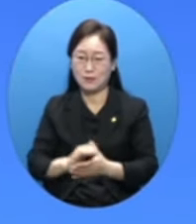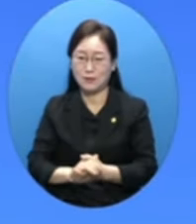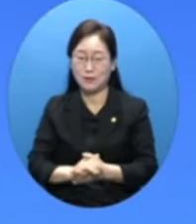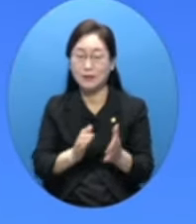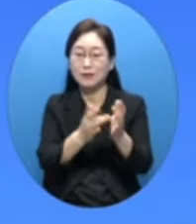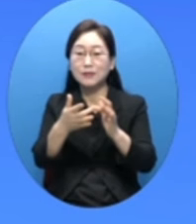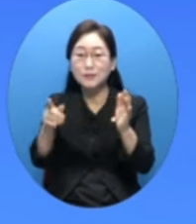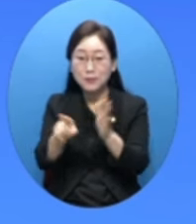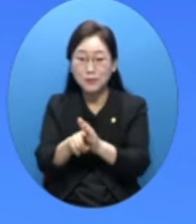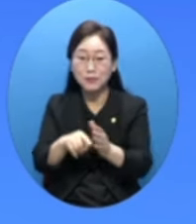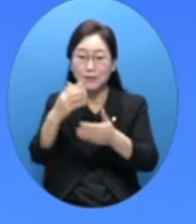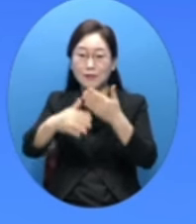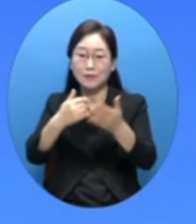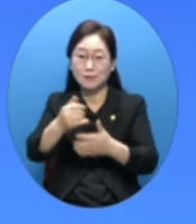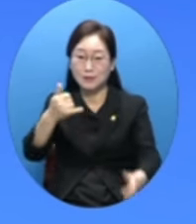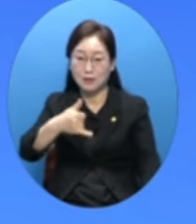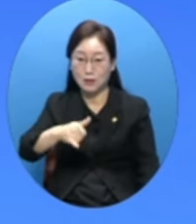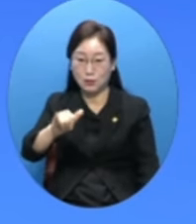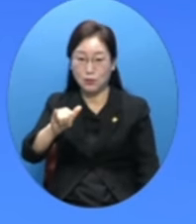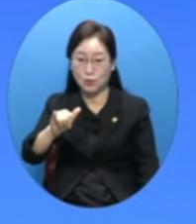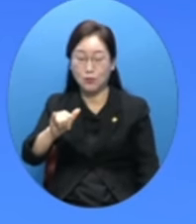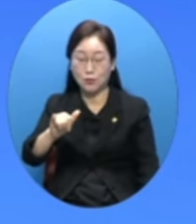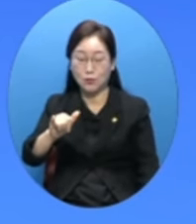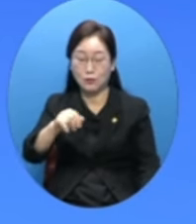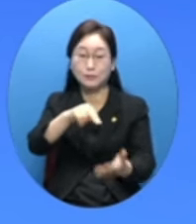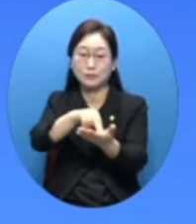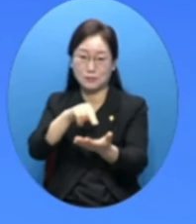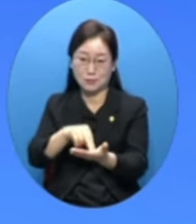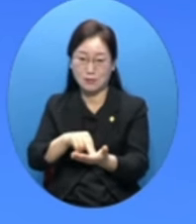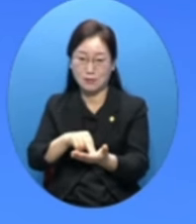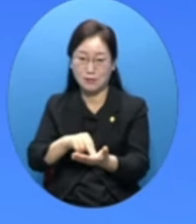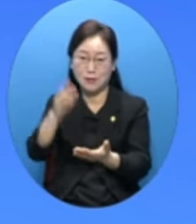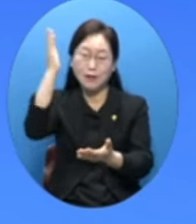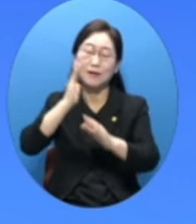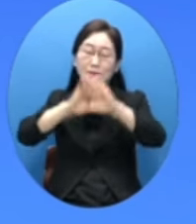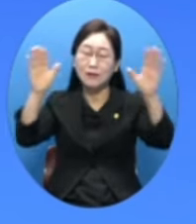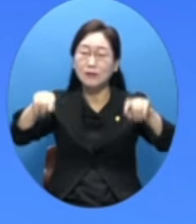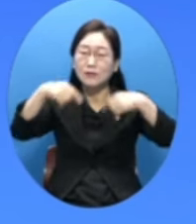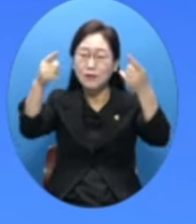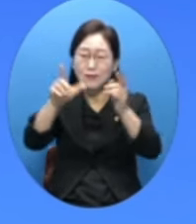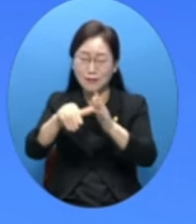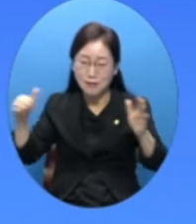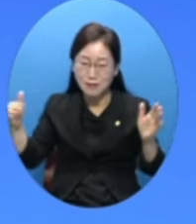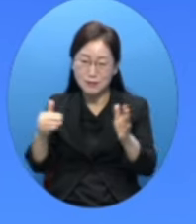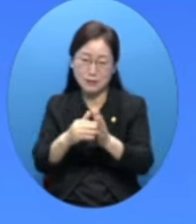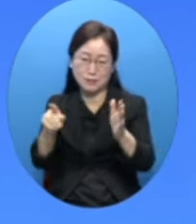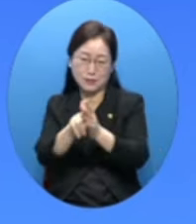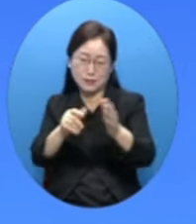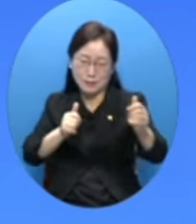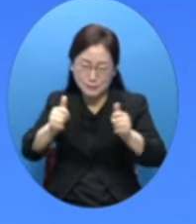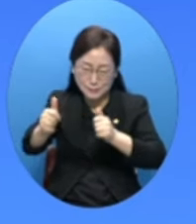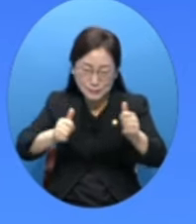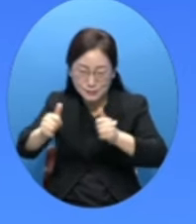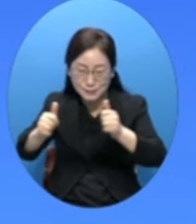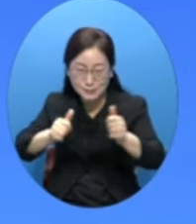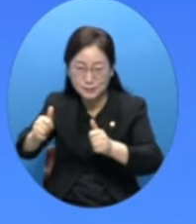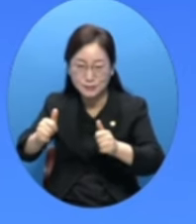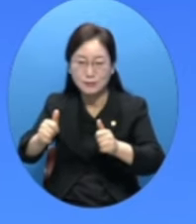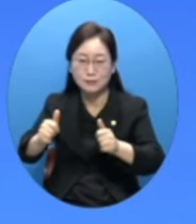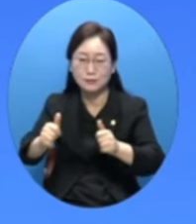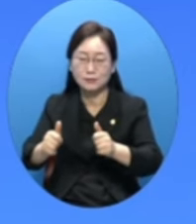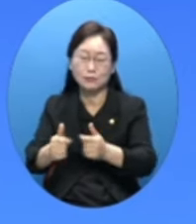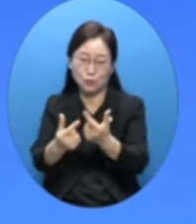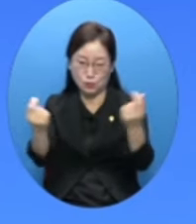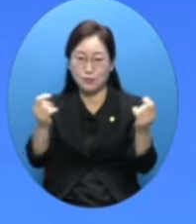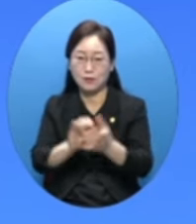믿고 하나님의 자녀가 되어서 하늘나라 갈 때까지 우리는 믿음의 경주를 하게 되는 것입니다.